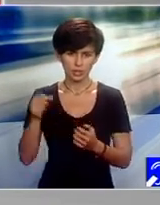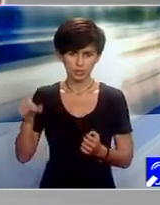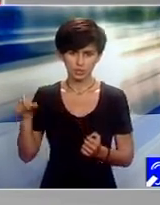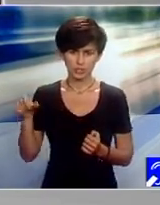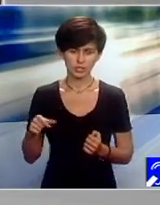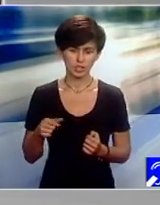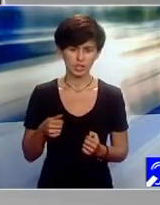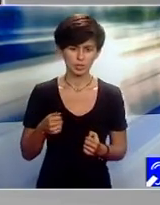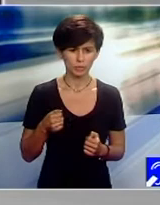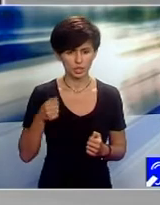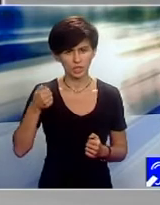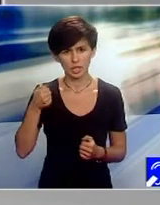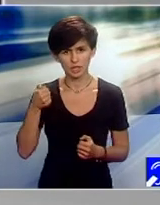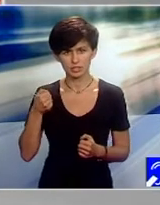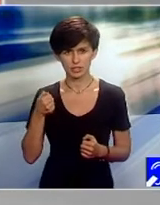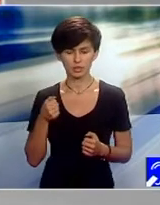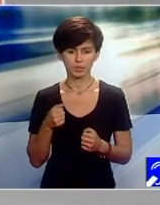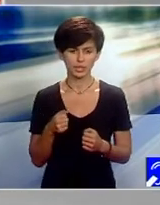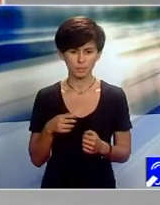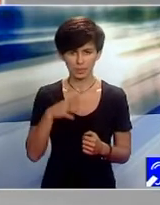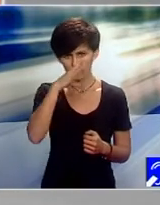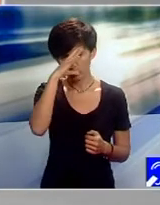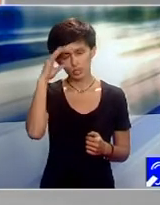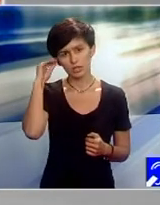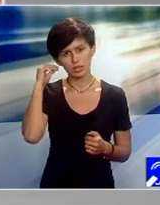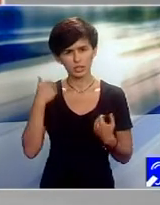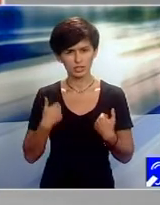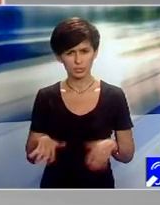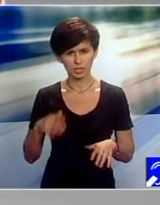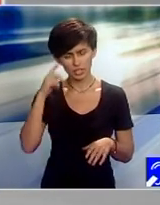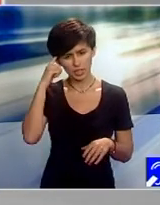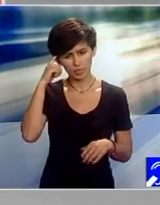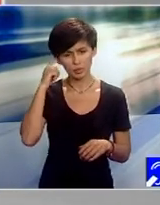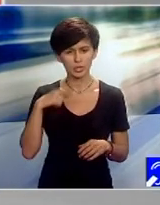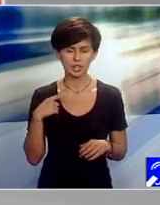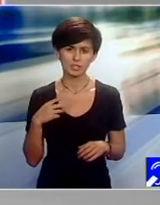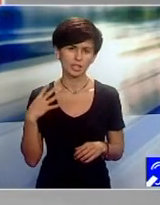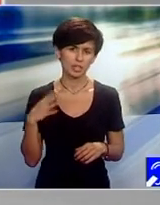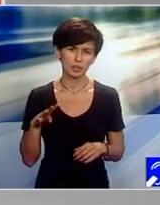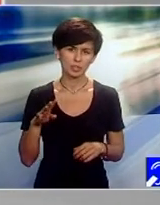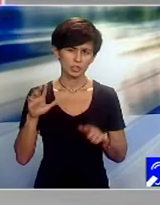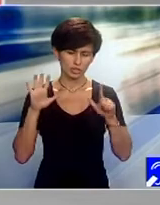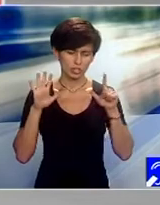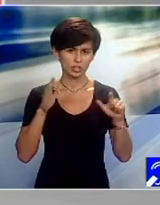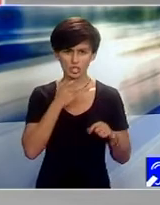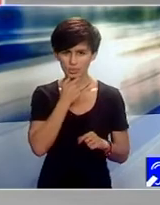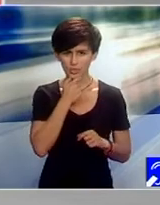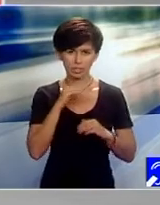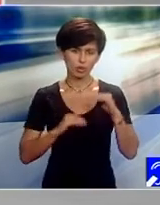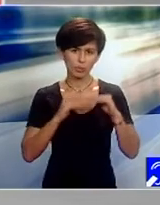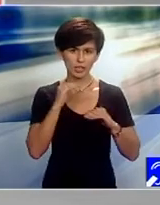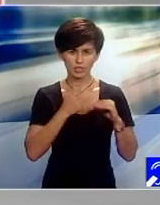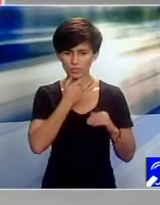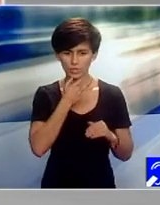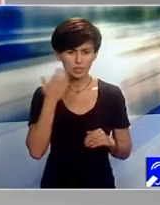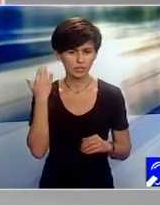demență, este în vârstă de 47 de ani. Deci, față de anul trecut,